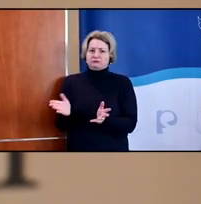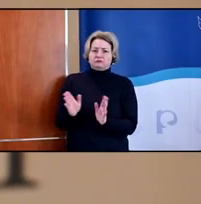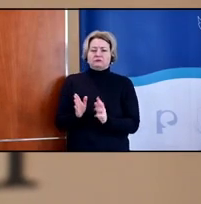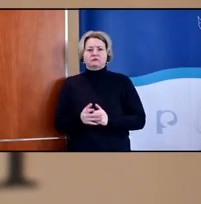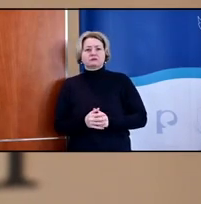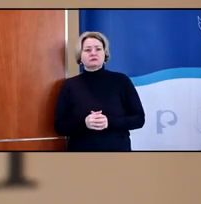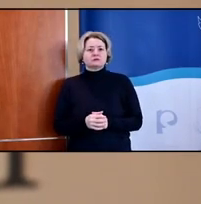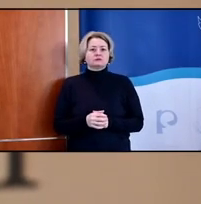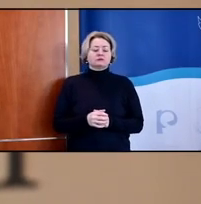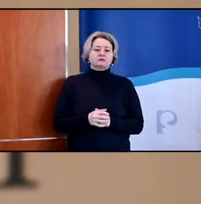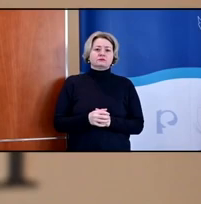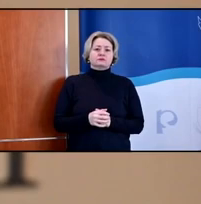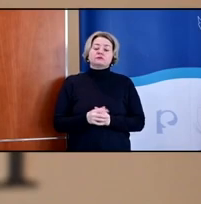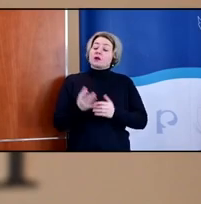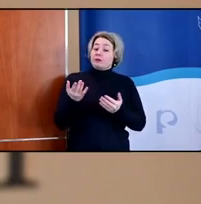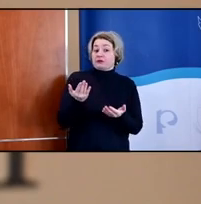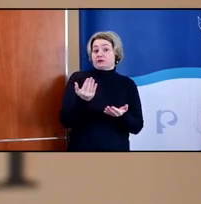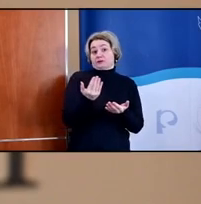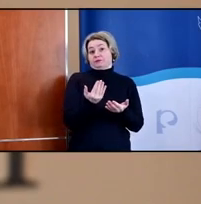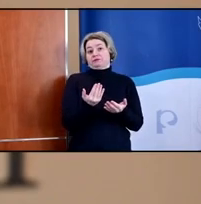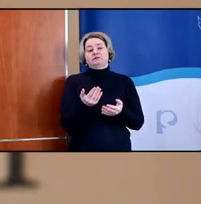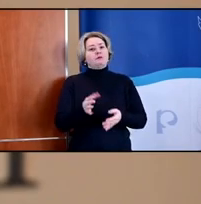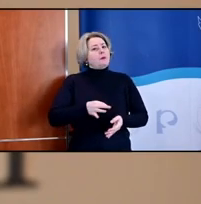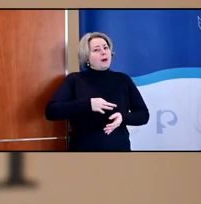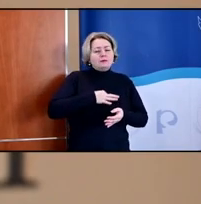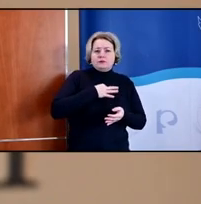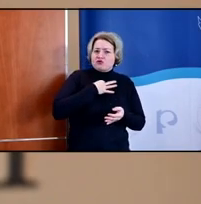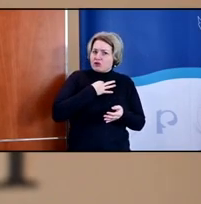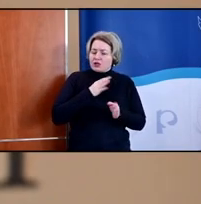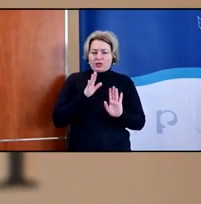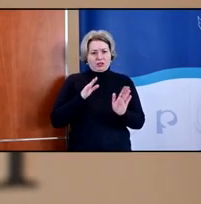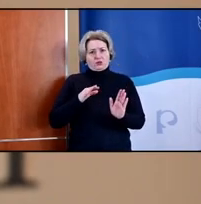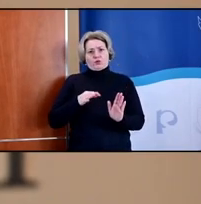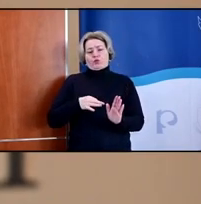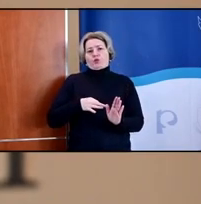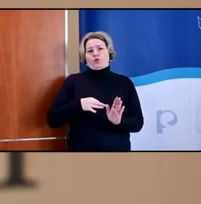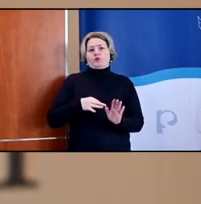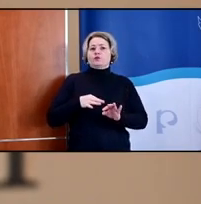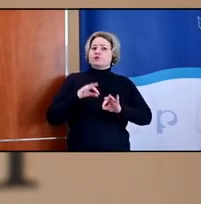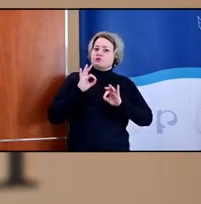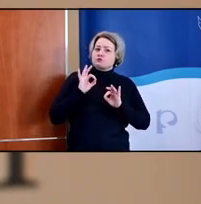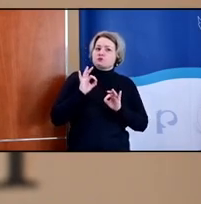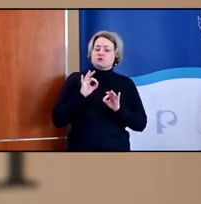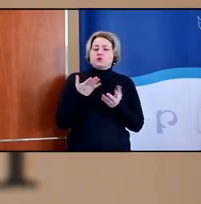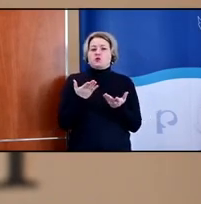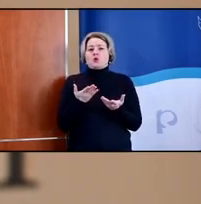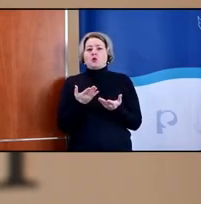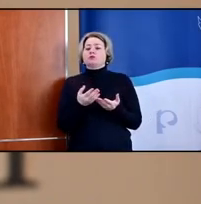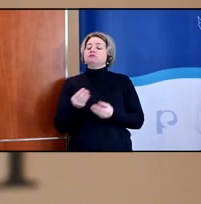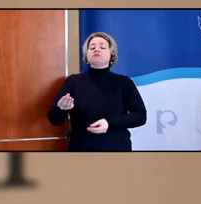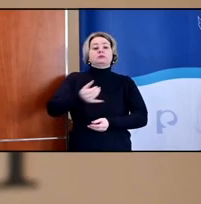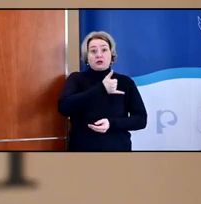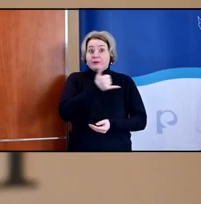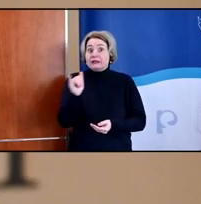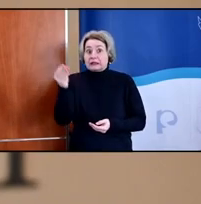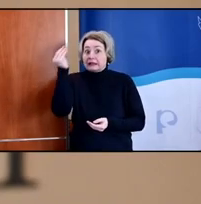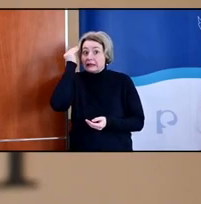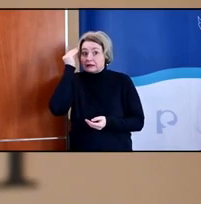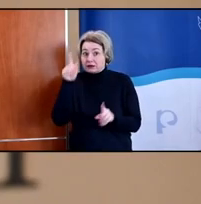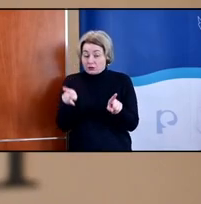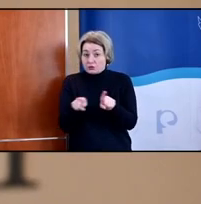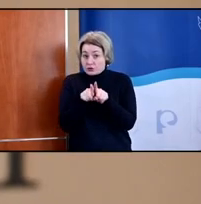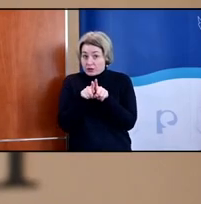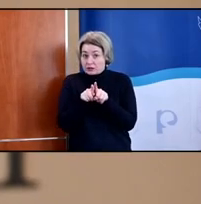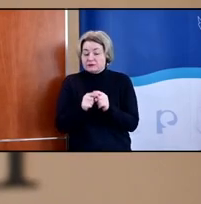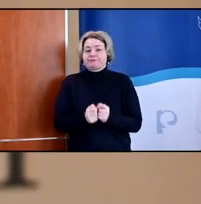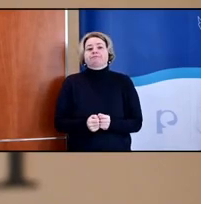amit érdemes használni kifejezések ami nem sértő ami ami nagyobb célcsoportnak is érthető létrejöttek